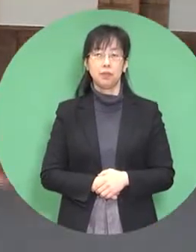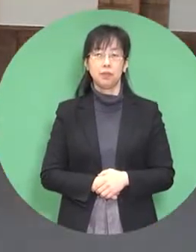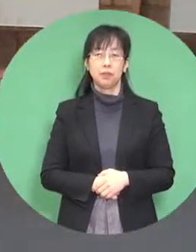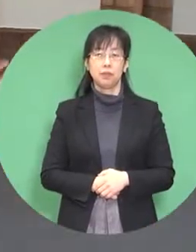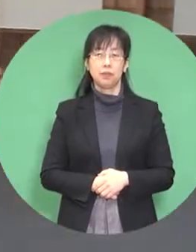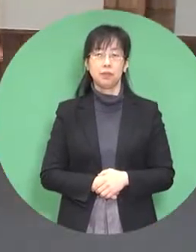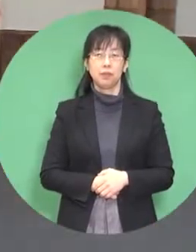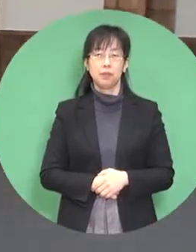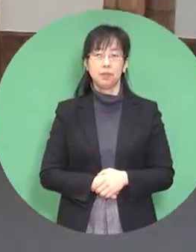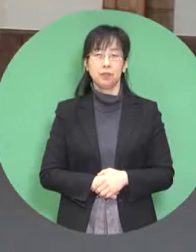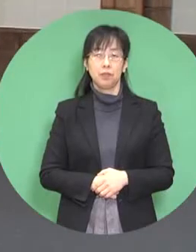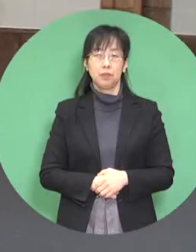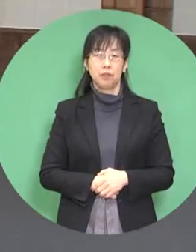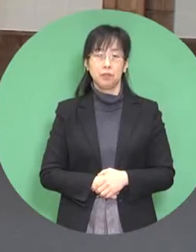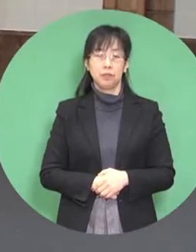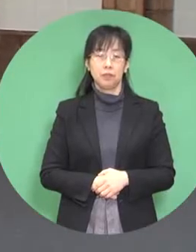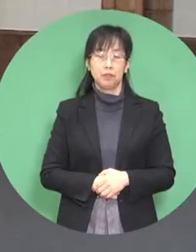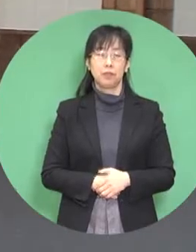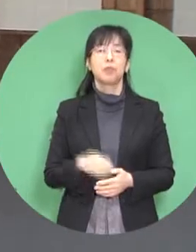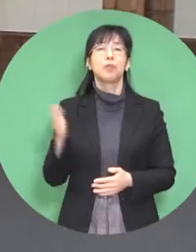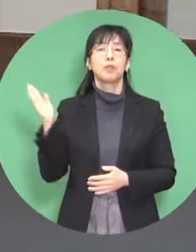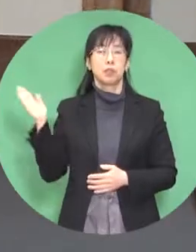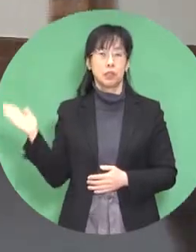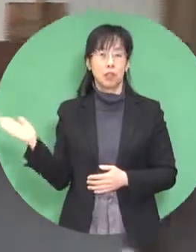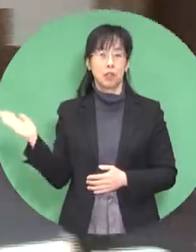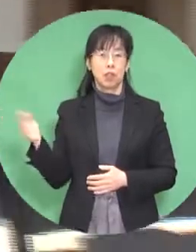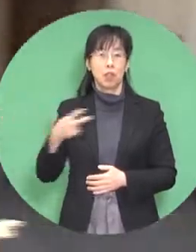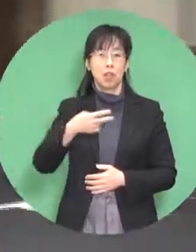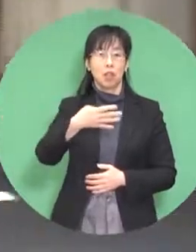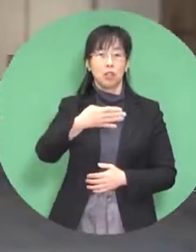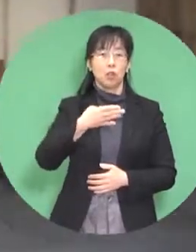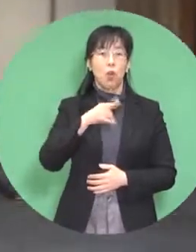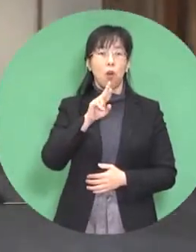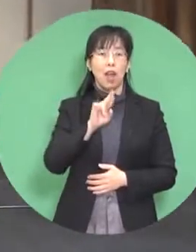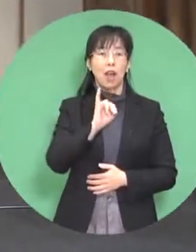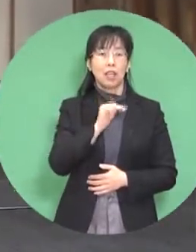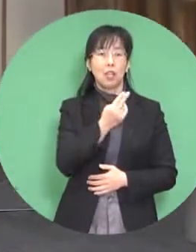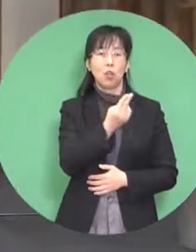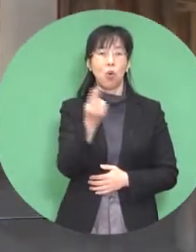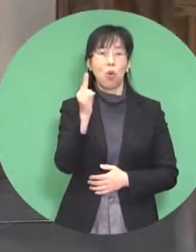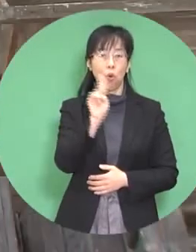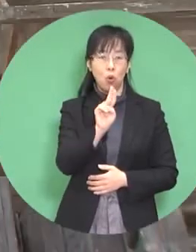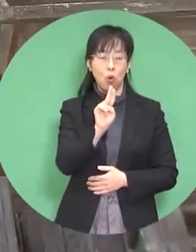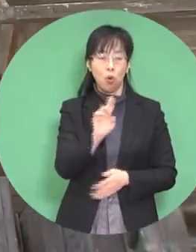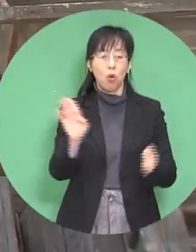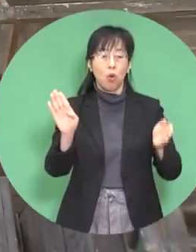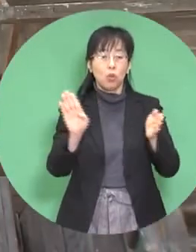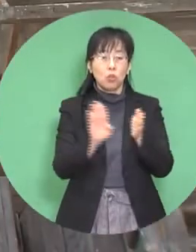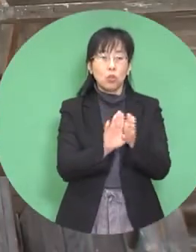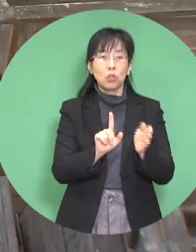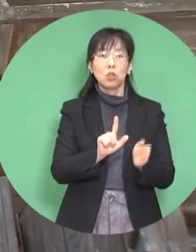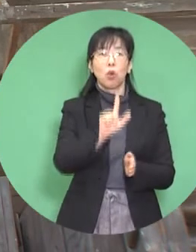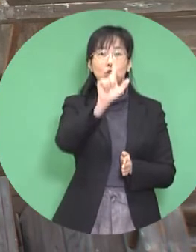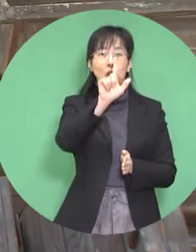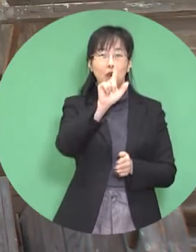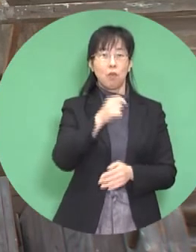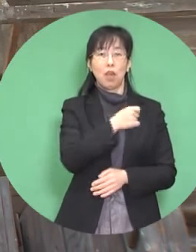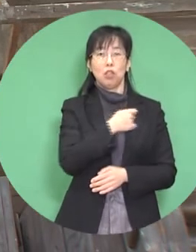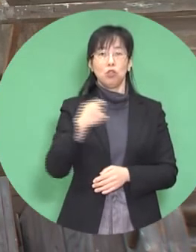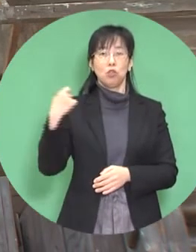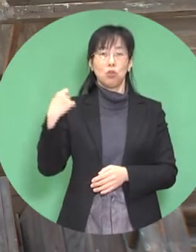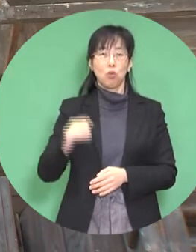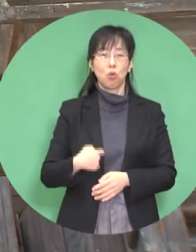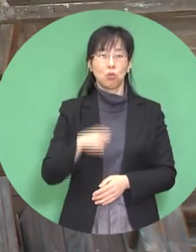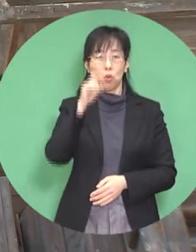こちらですね、如来堂でございますがこの障子の上を見ていただきますと、中国の故事に基づいたです